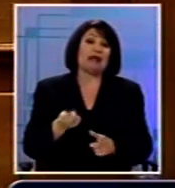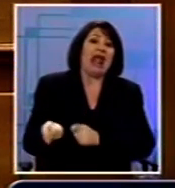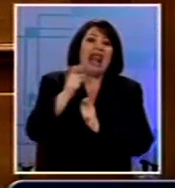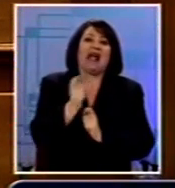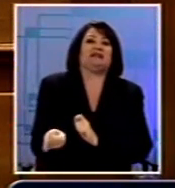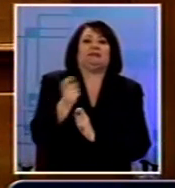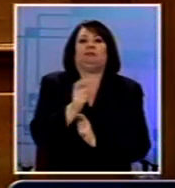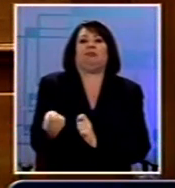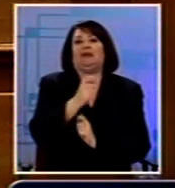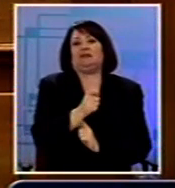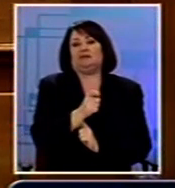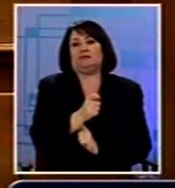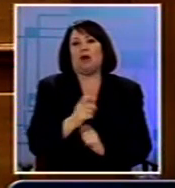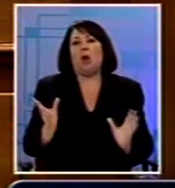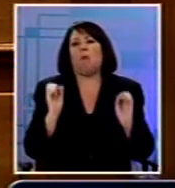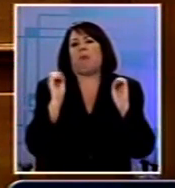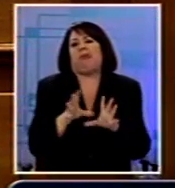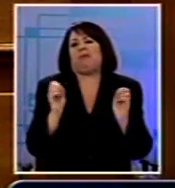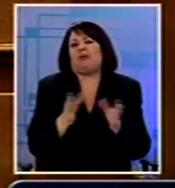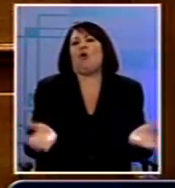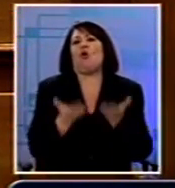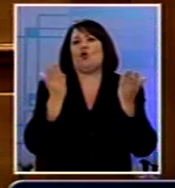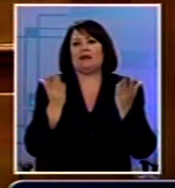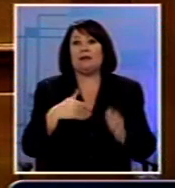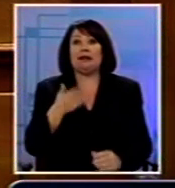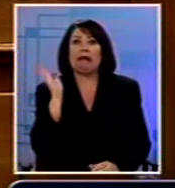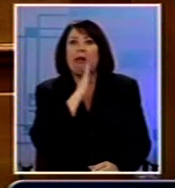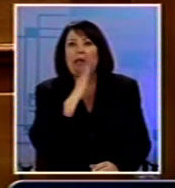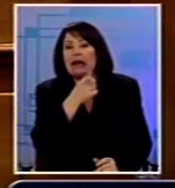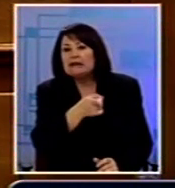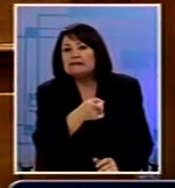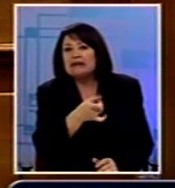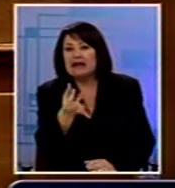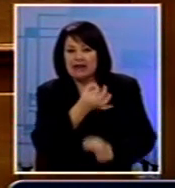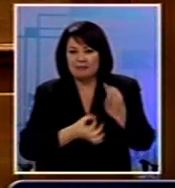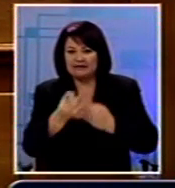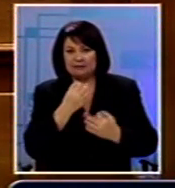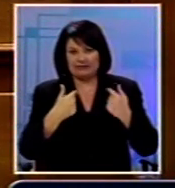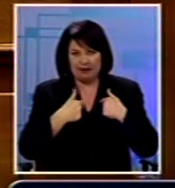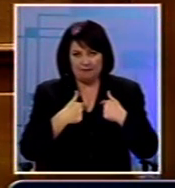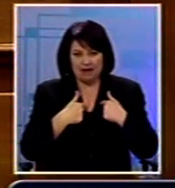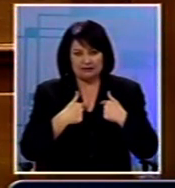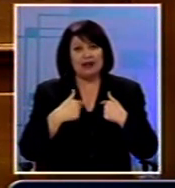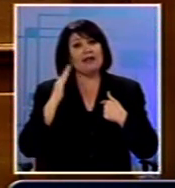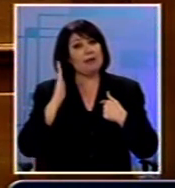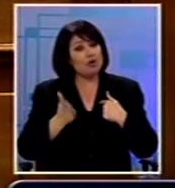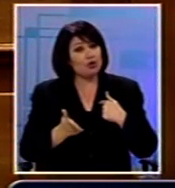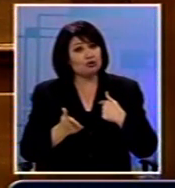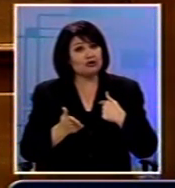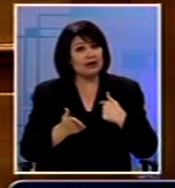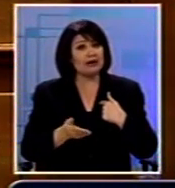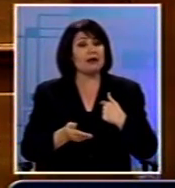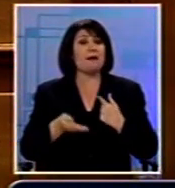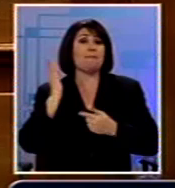στον ανεμιστήρα και όπου κάτσει. Και ύστερα εκτεθήκατε. Γιατί αυτά που είπατε για μας θα μπορούσαν κάλλιστα να γυρίσουν